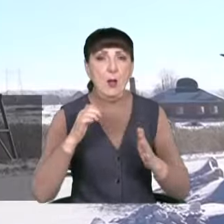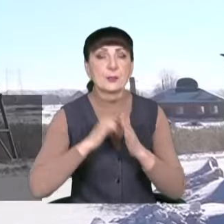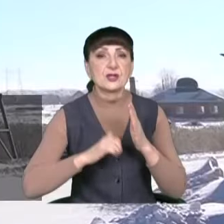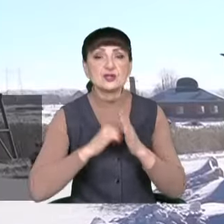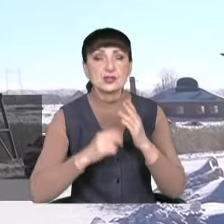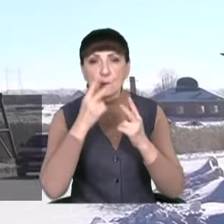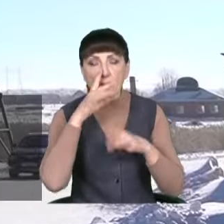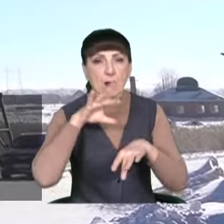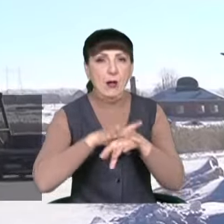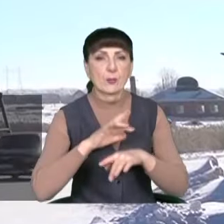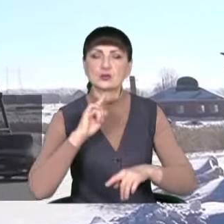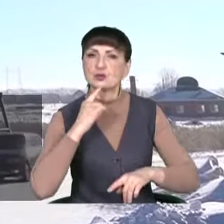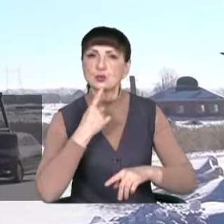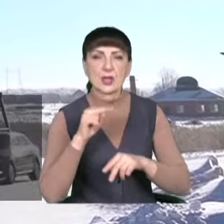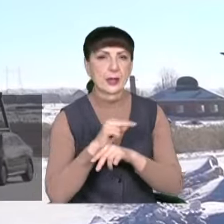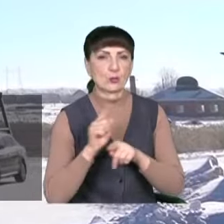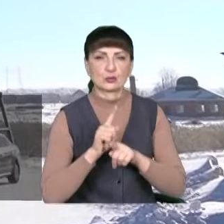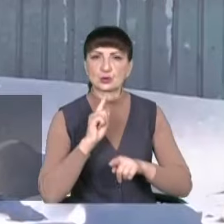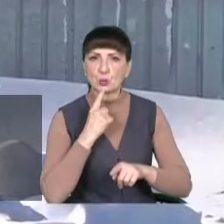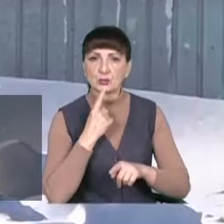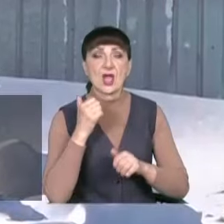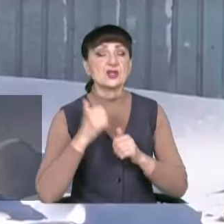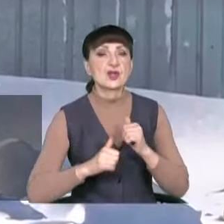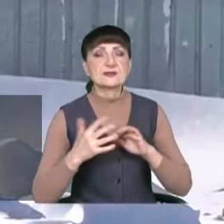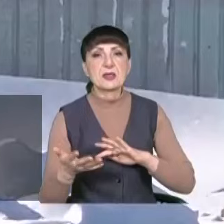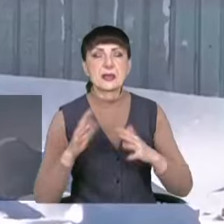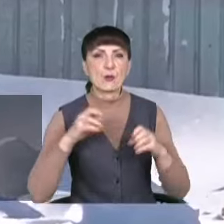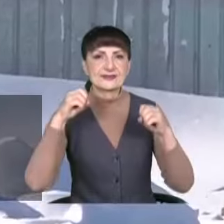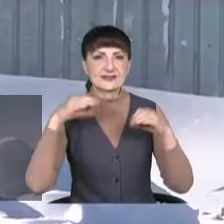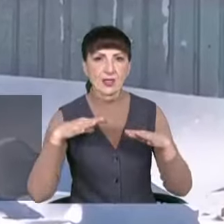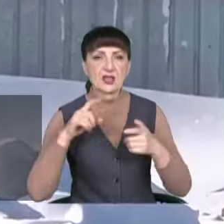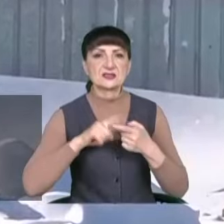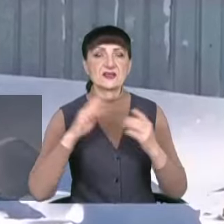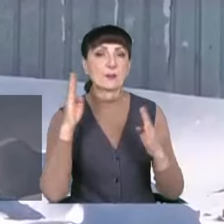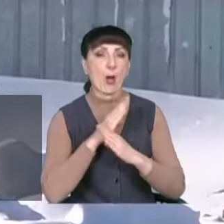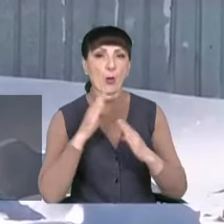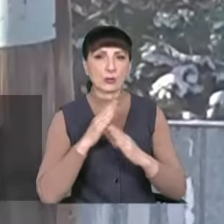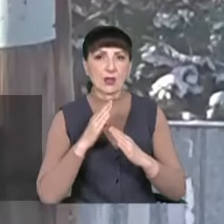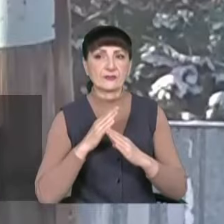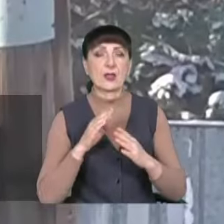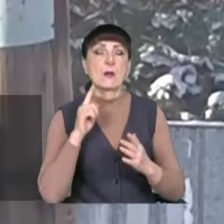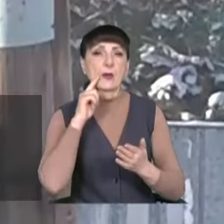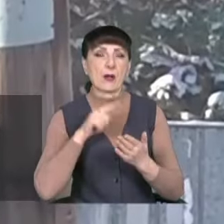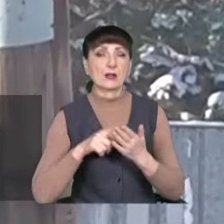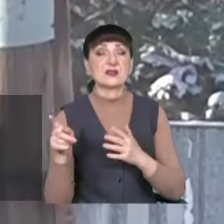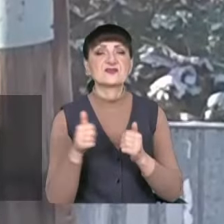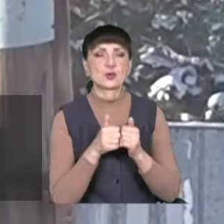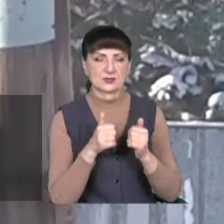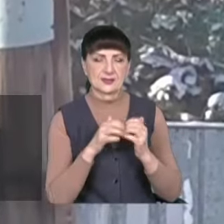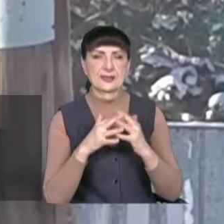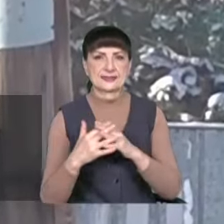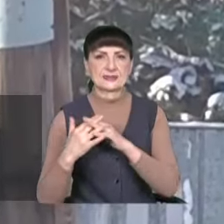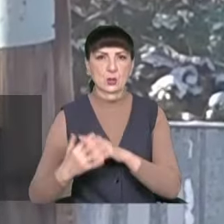и устранить неполадки получается не сразу. При этом частые перебои со светом из-за плохих погодных условий случаются и в соседних селах,